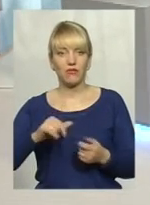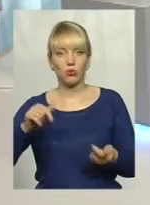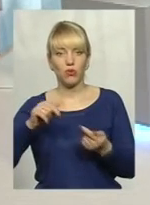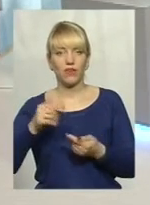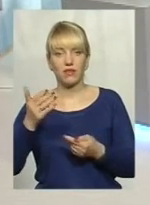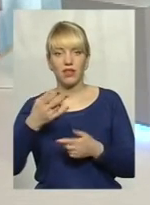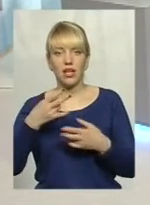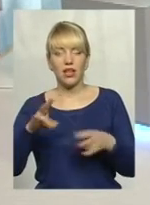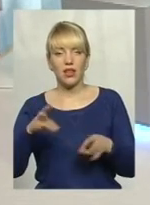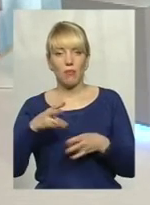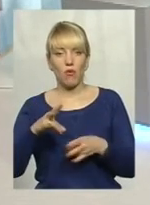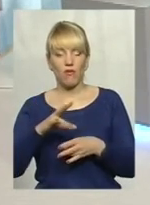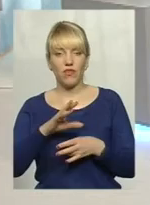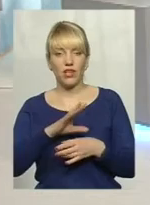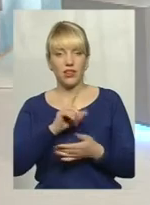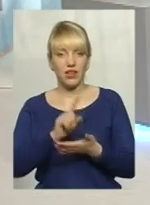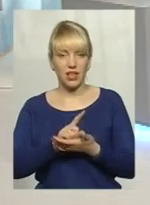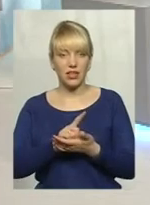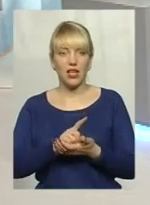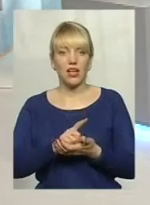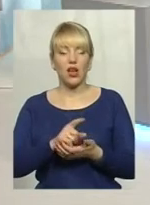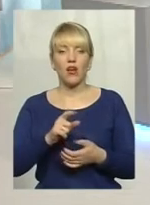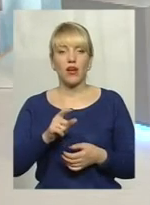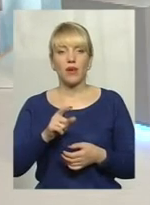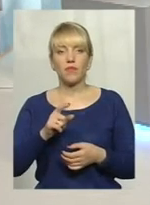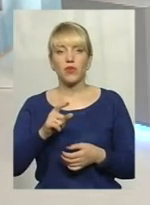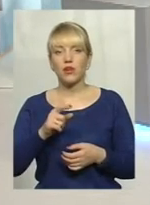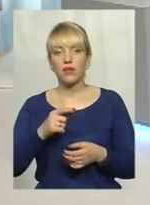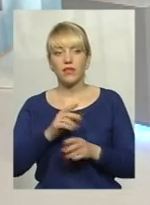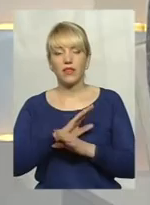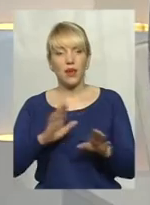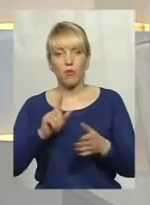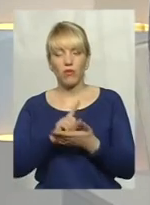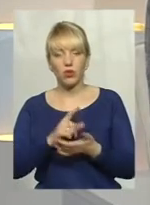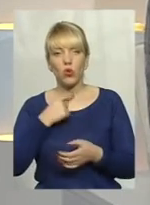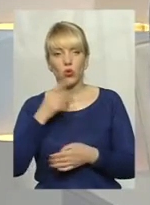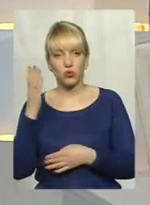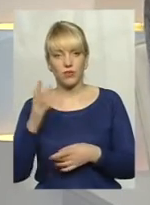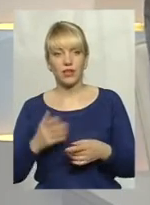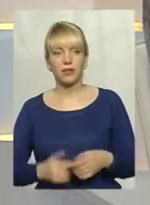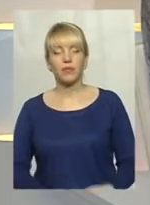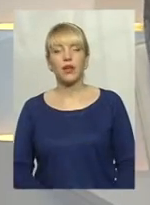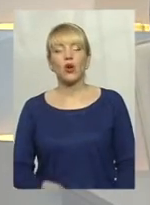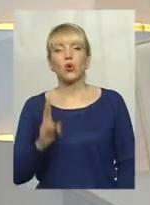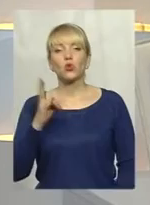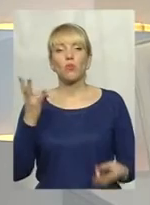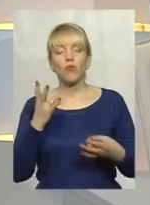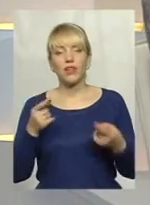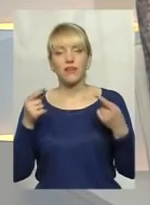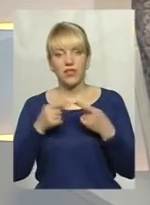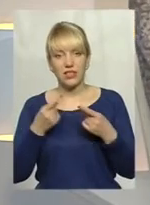не повинен голосувати за ухвалення ось такого от рішення. Хто має визначити оту тонку межу